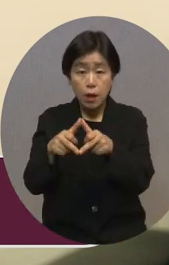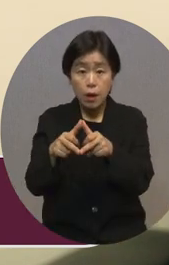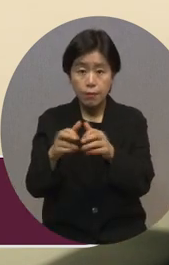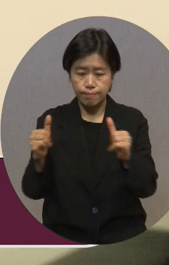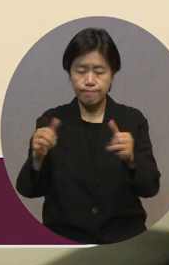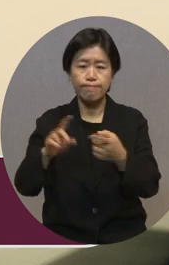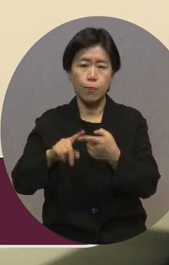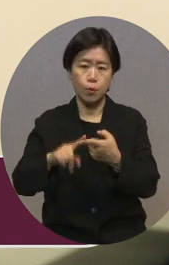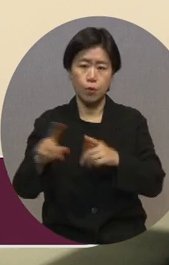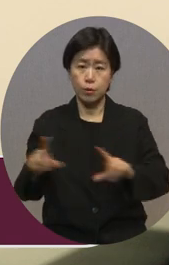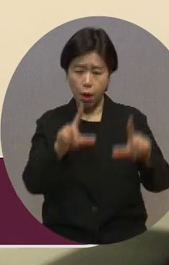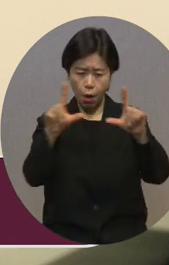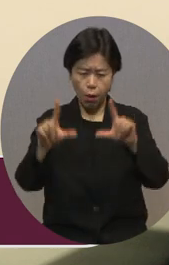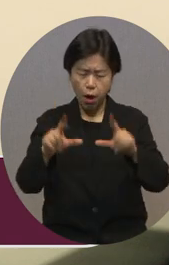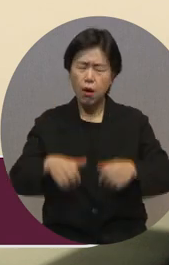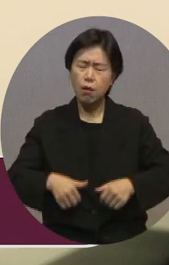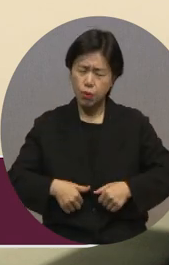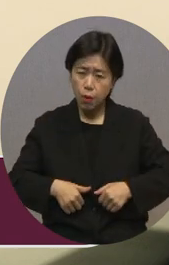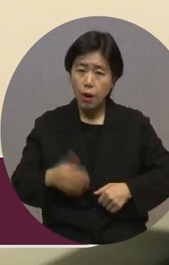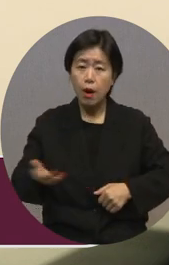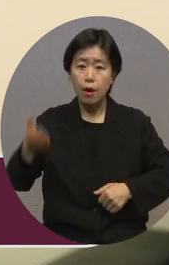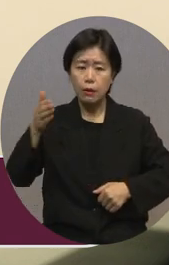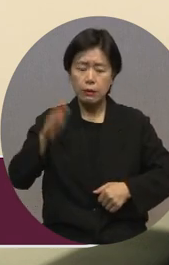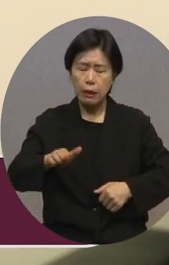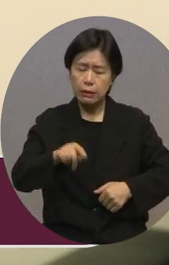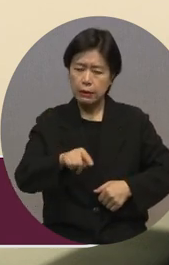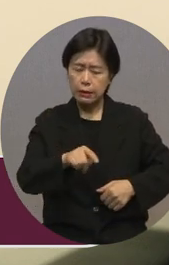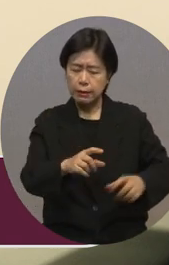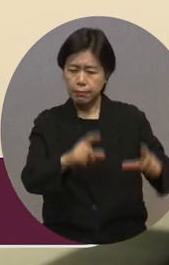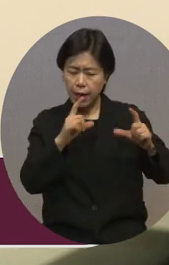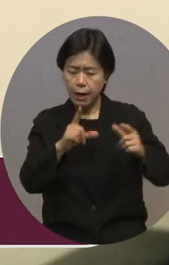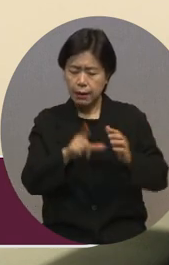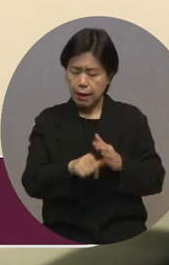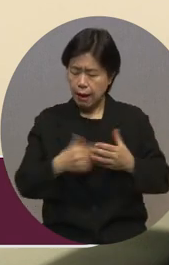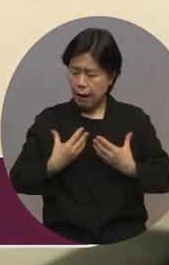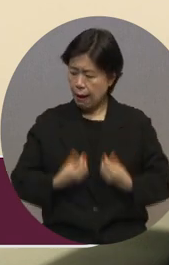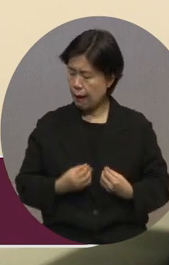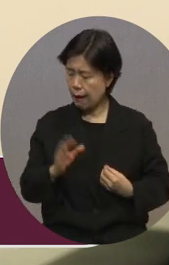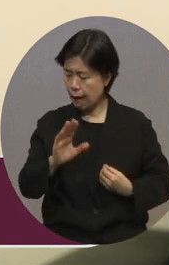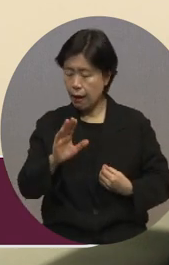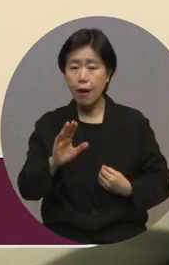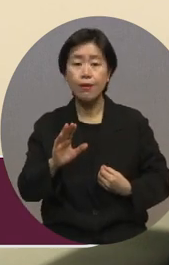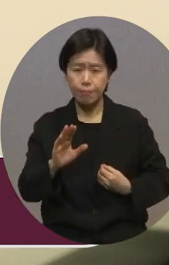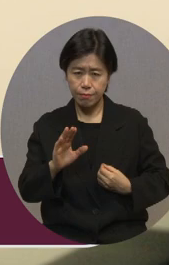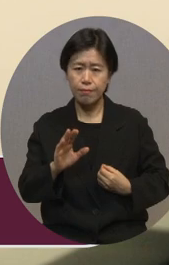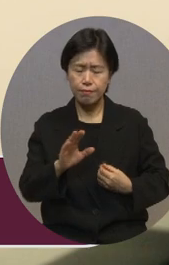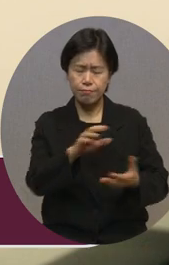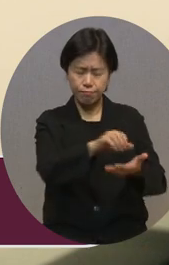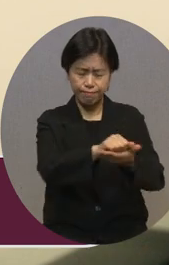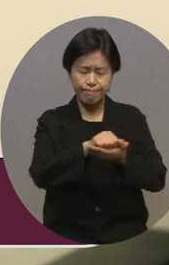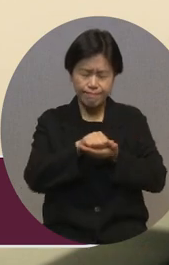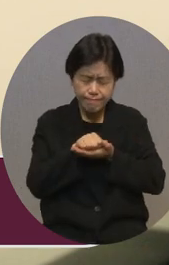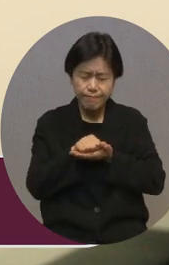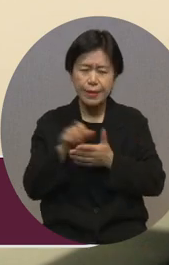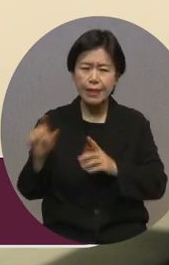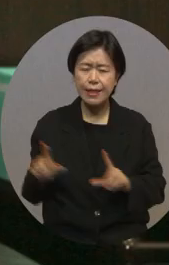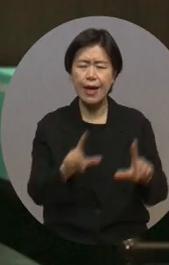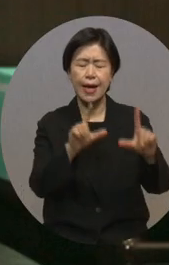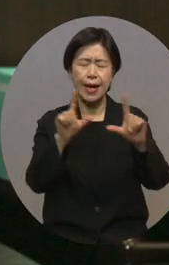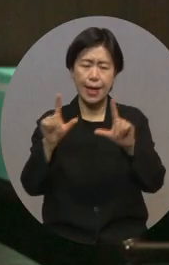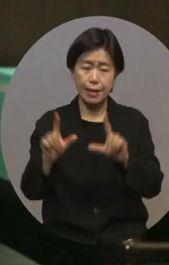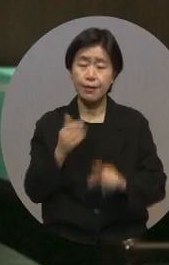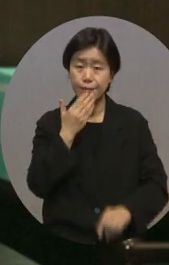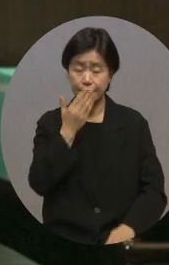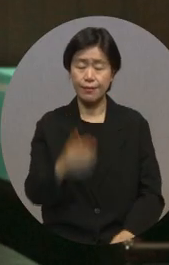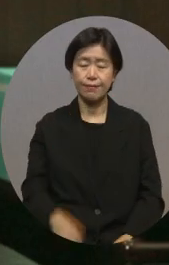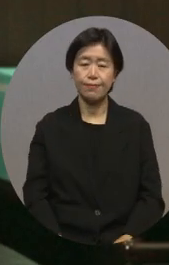되지만은 거기서 좌절하지 않고 그것을 받아들였다는 그 사실이 굉장히 좀 중요한 어떤 첫걸음이 된것 같아요.